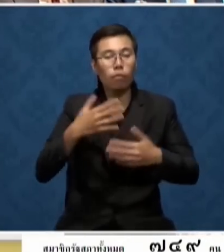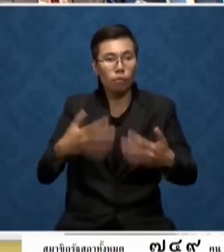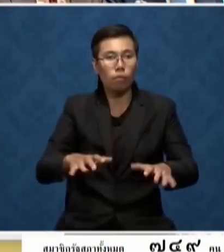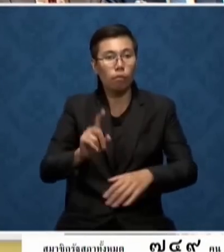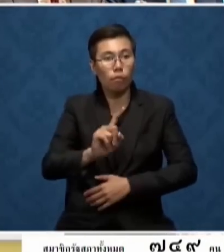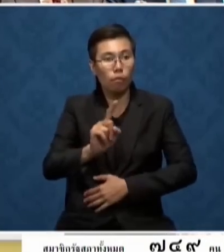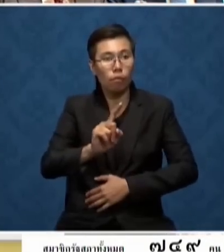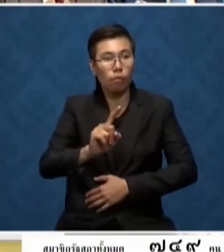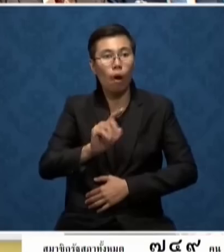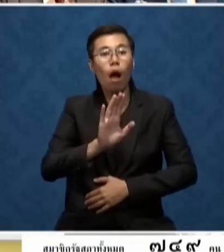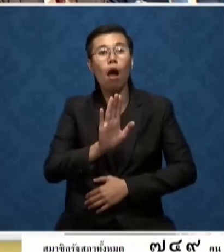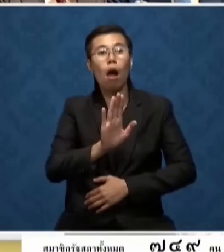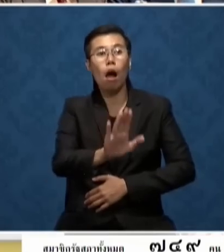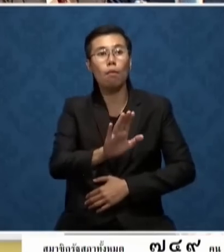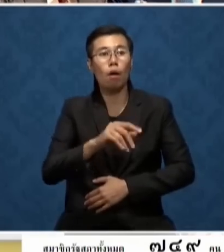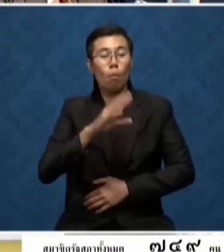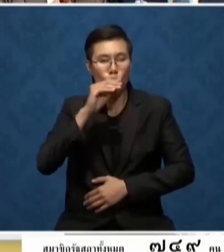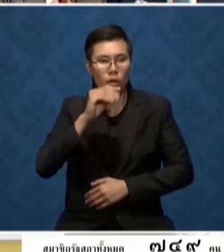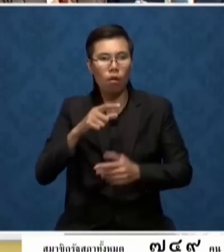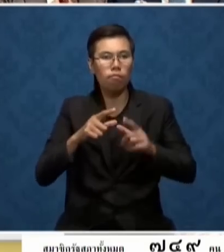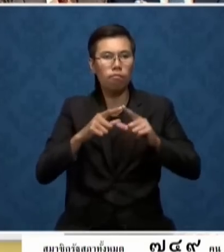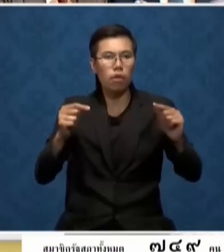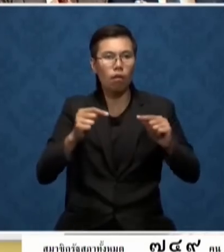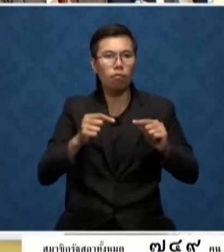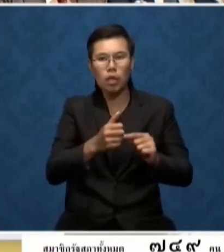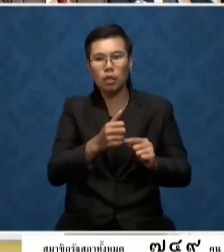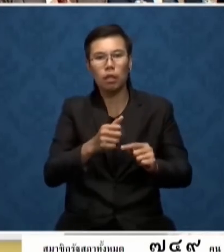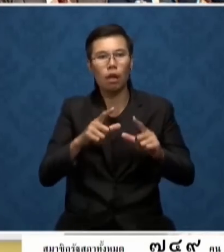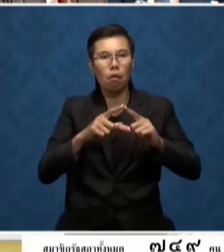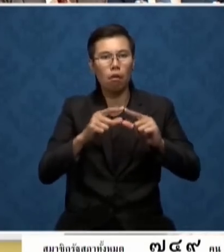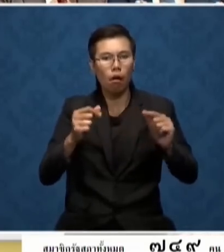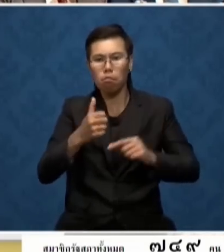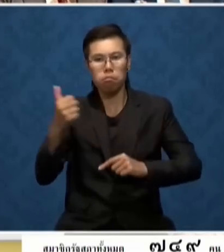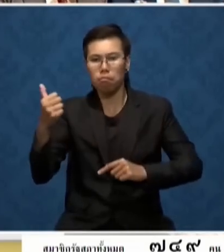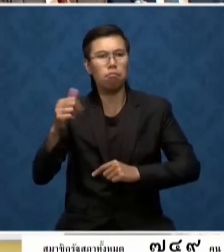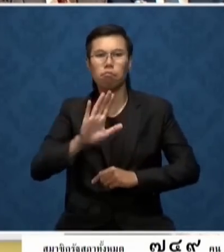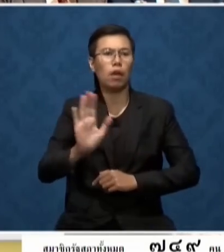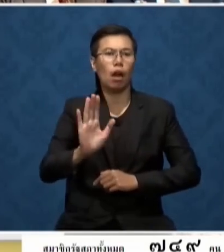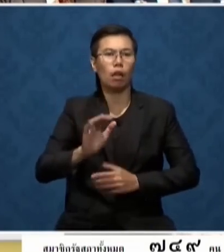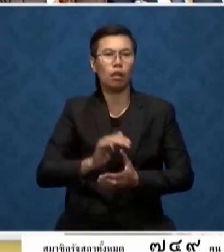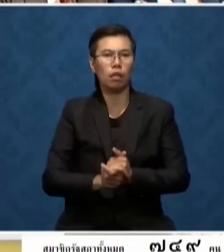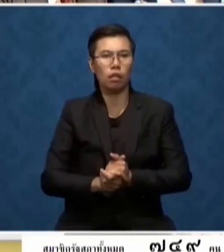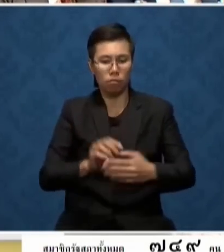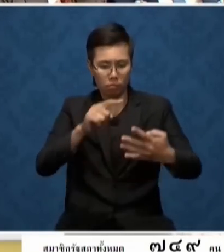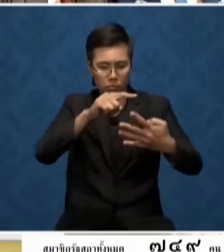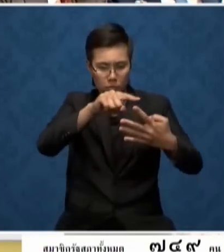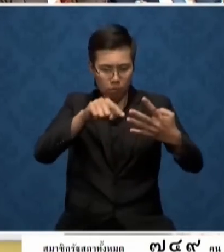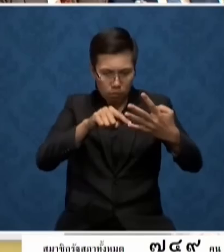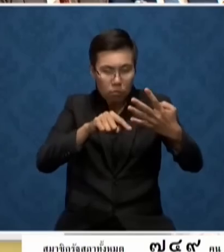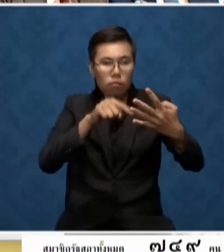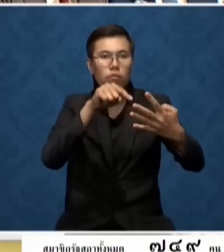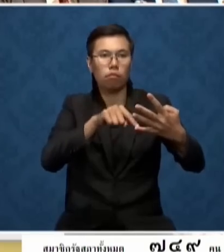ญัตติใดอยู่ห้ามเสนอญัตติอื่นนอกจากญัตติดังต่อไปนี้ทั้ง4ข้อนั้นเนี่ยไม่มีในเรื่องของการ